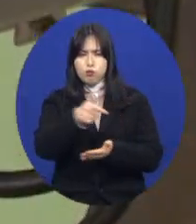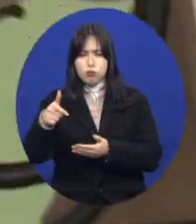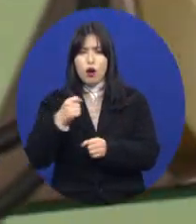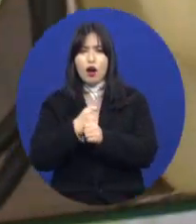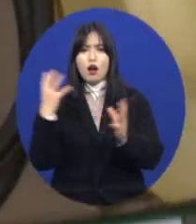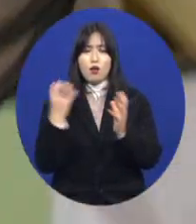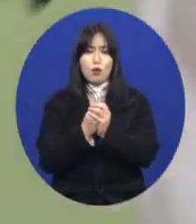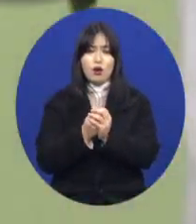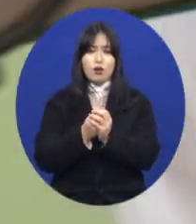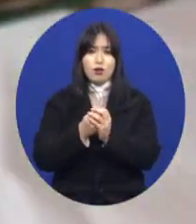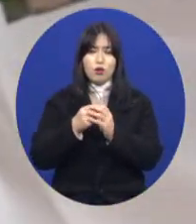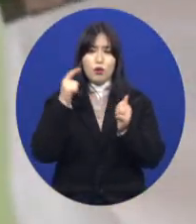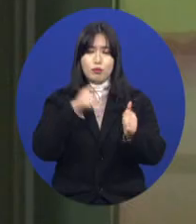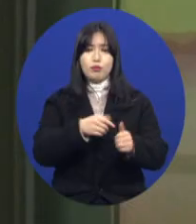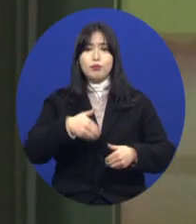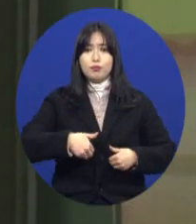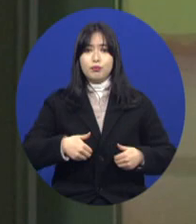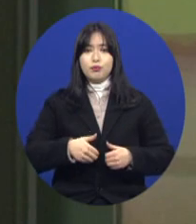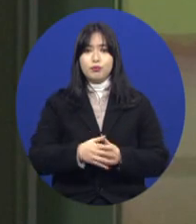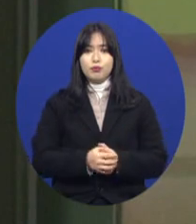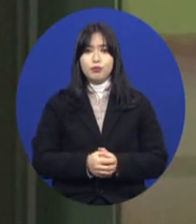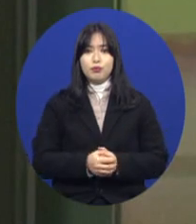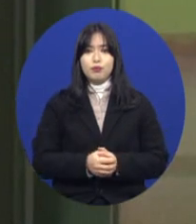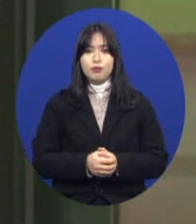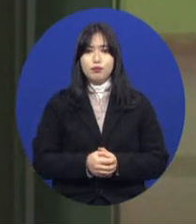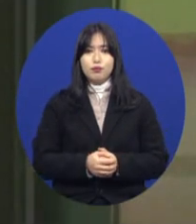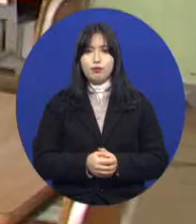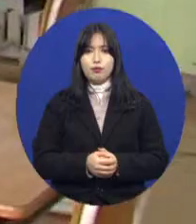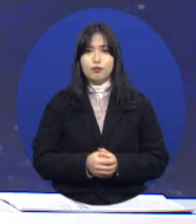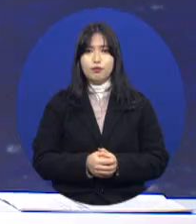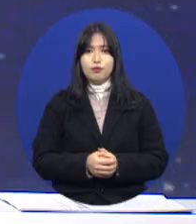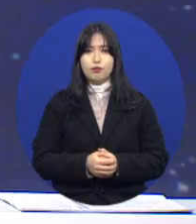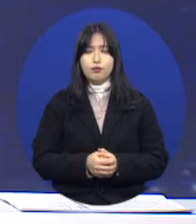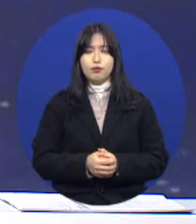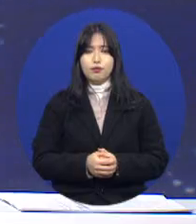했습니다 mbc 뉴스 웃음 절입니다